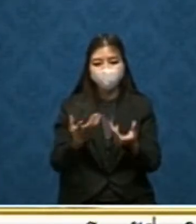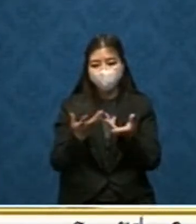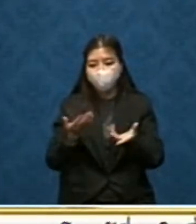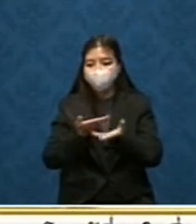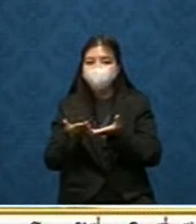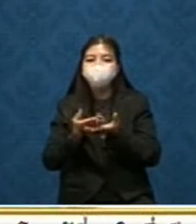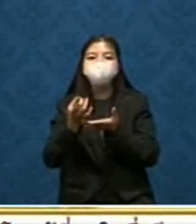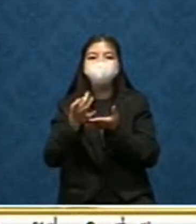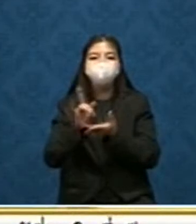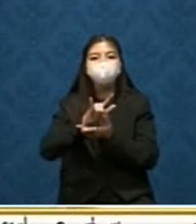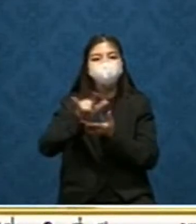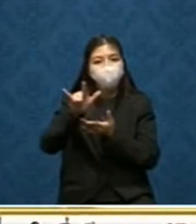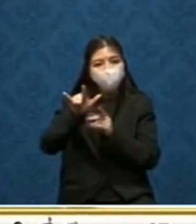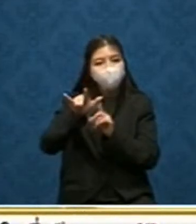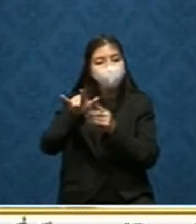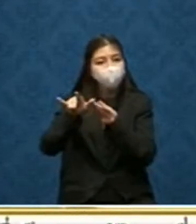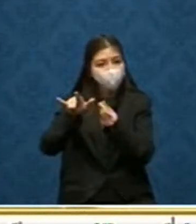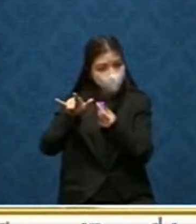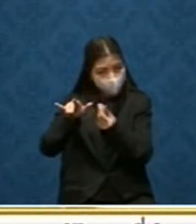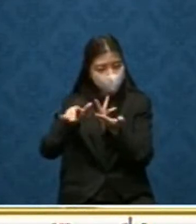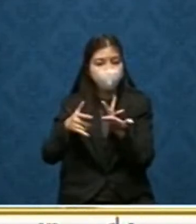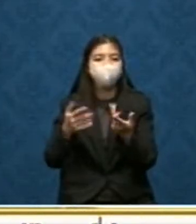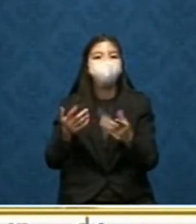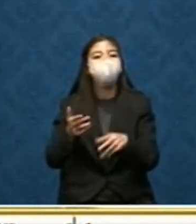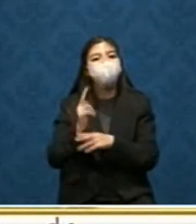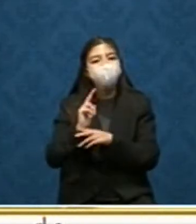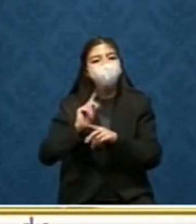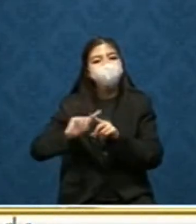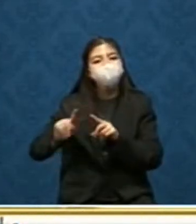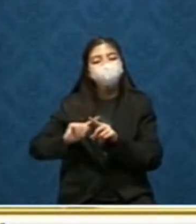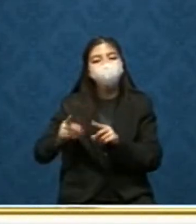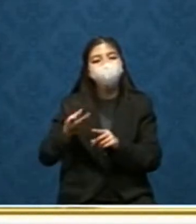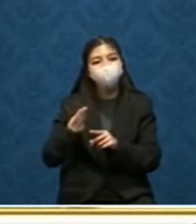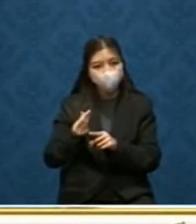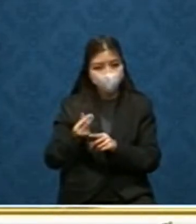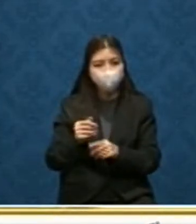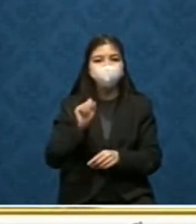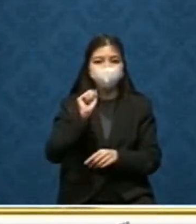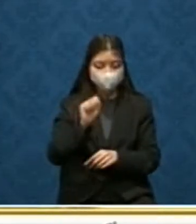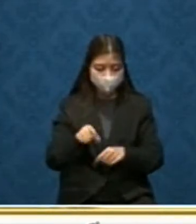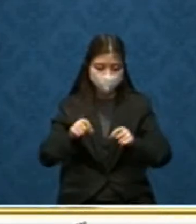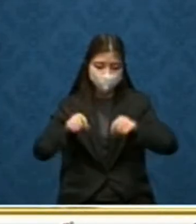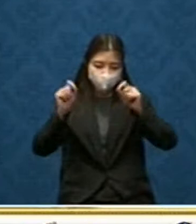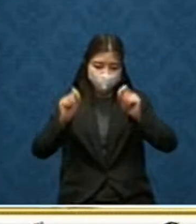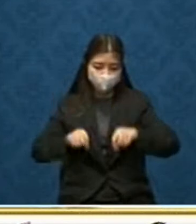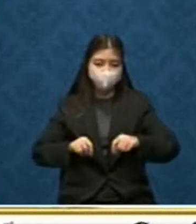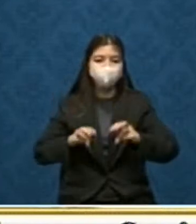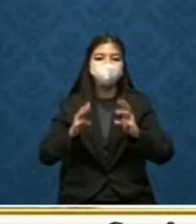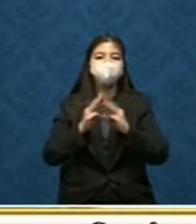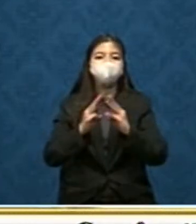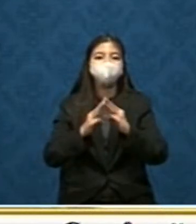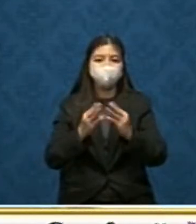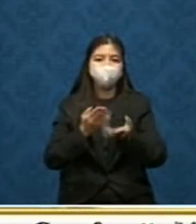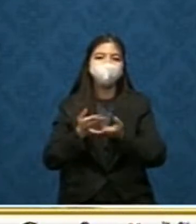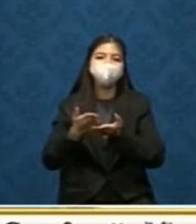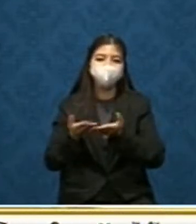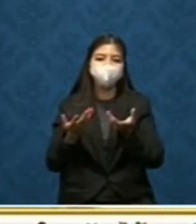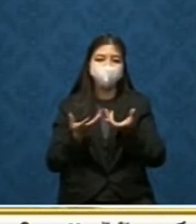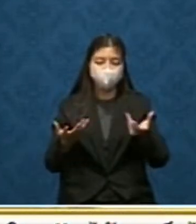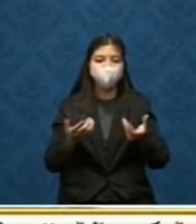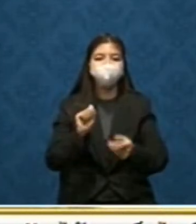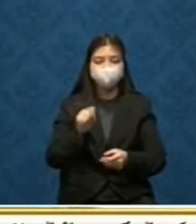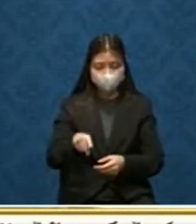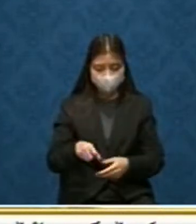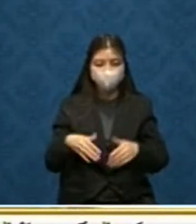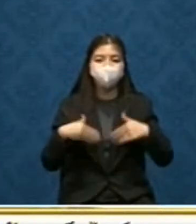คไป มัตดู่า็ไป เผี่ยๆ เคร เสรจสัญา ซือเขา เป็ผม